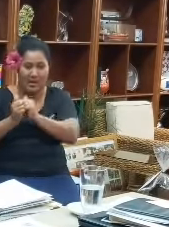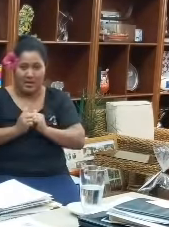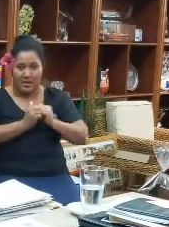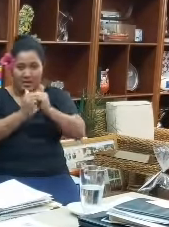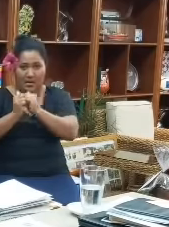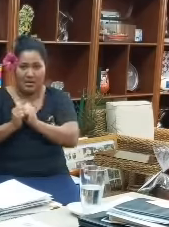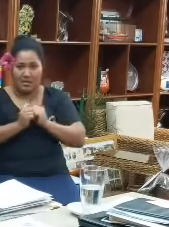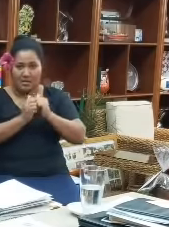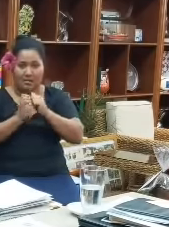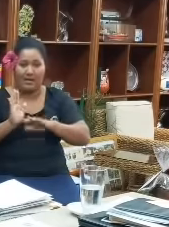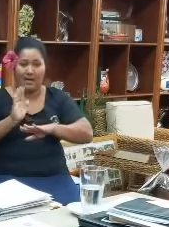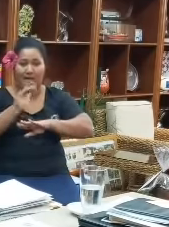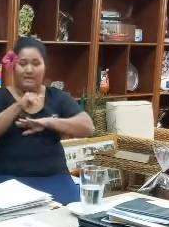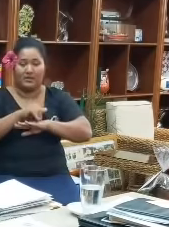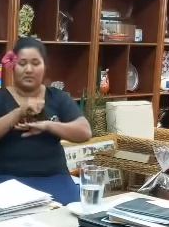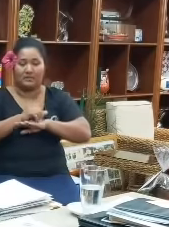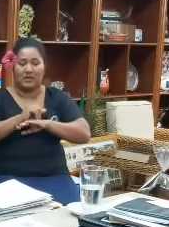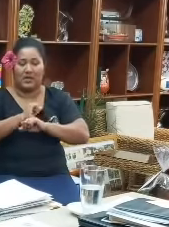ia le tulanga tato fo i